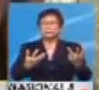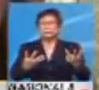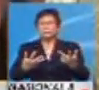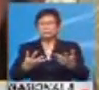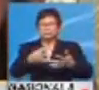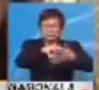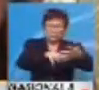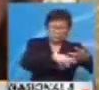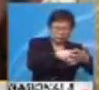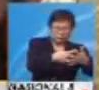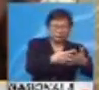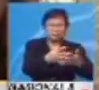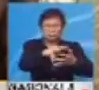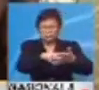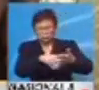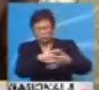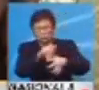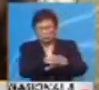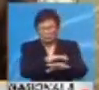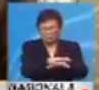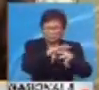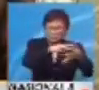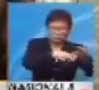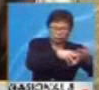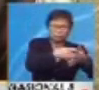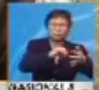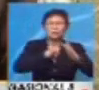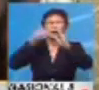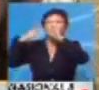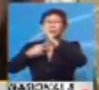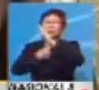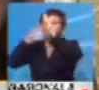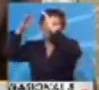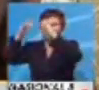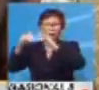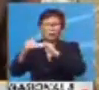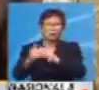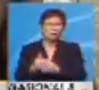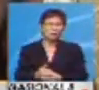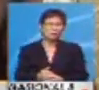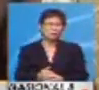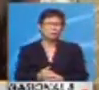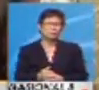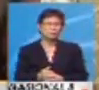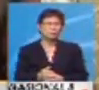liga dan sebagainya kita harapkan dapat menanamkan lagi